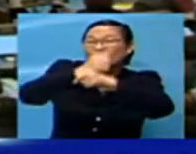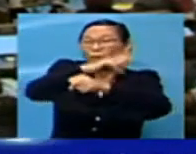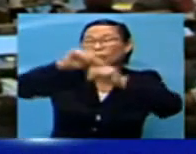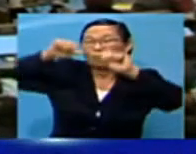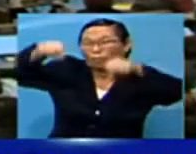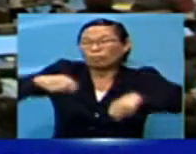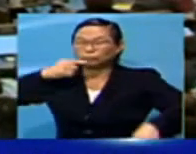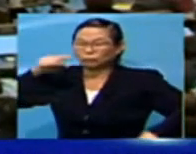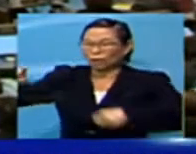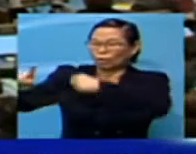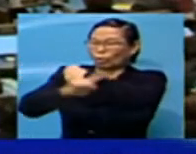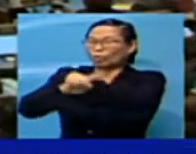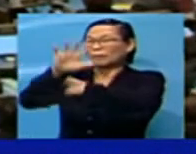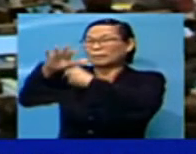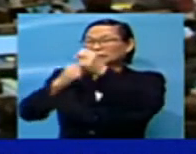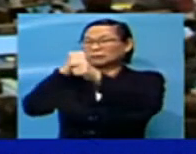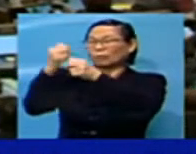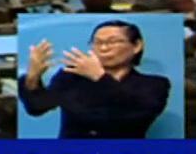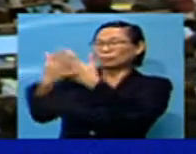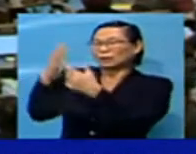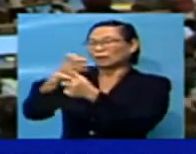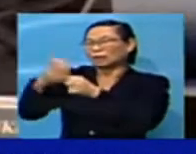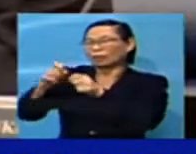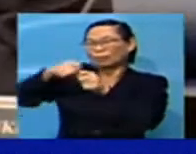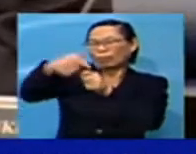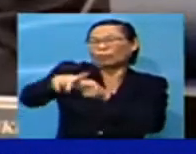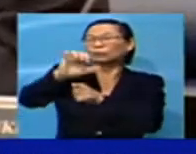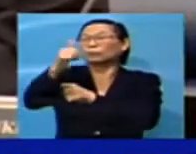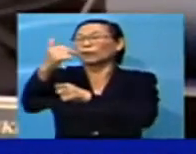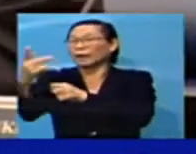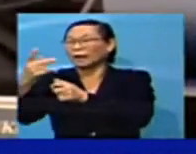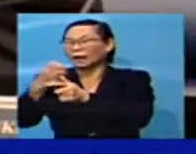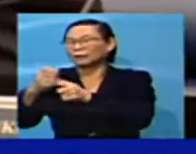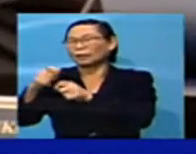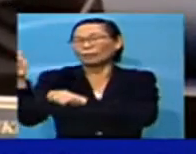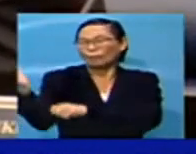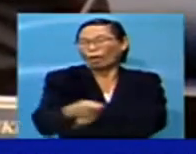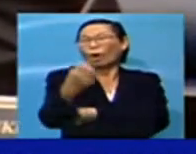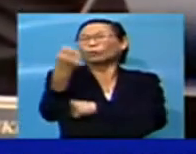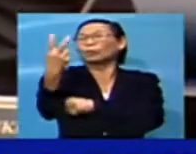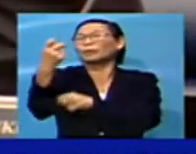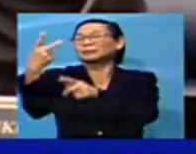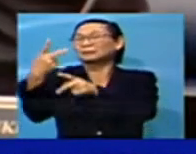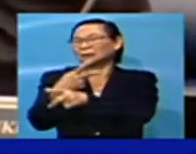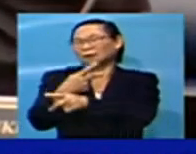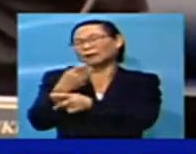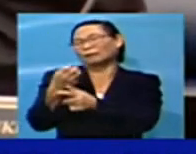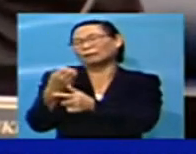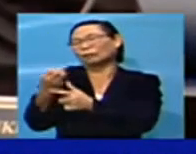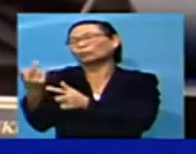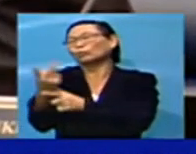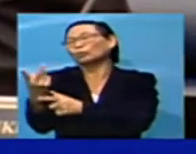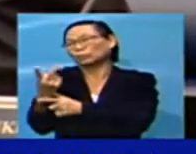boleh menjatuhkan hukuman 5 tahun penjara atau denda 10,000 atau sebat 12 kali atau gabungannya.